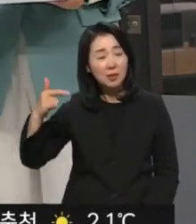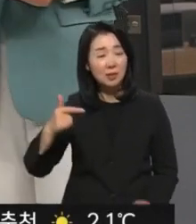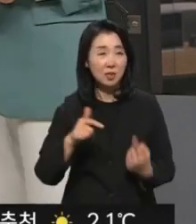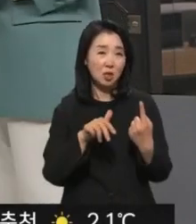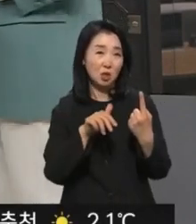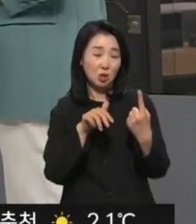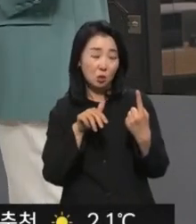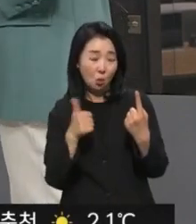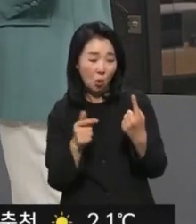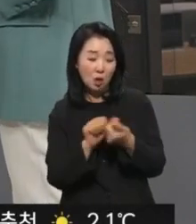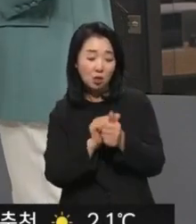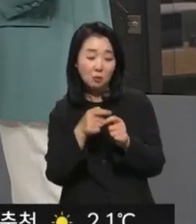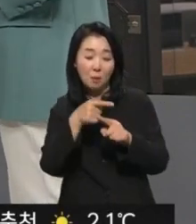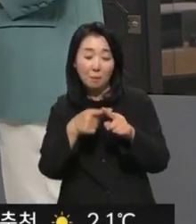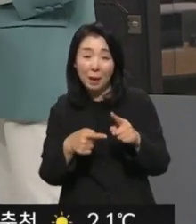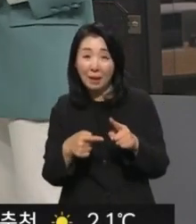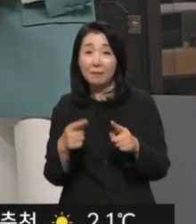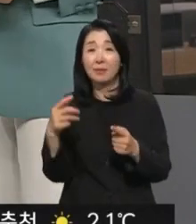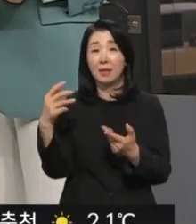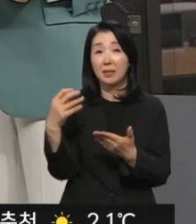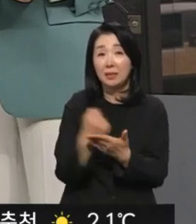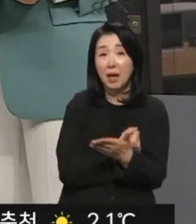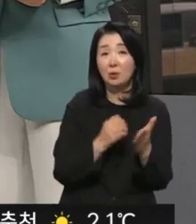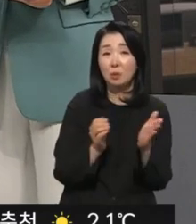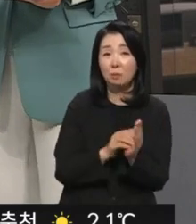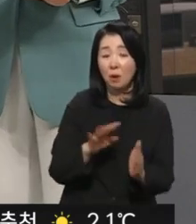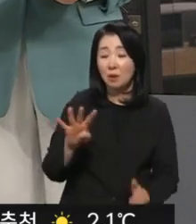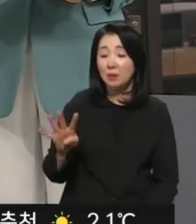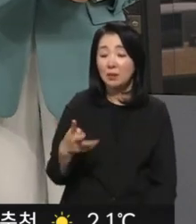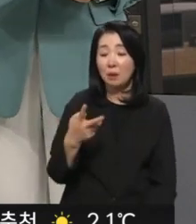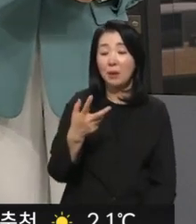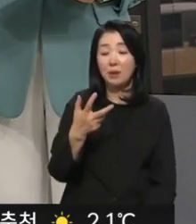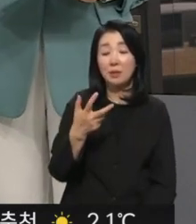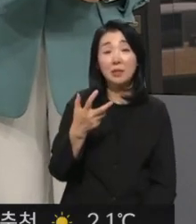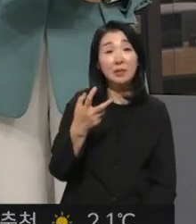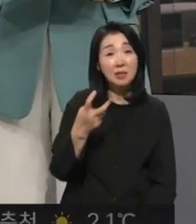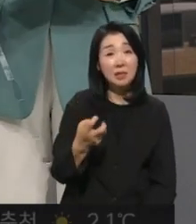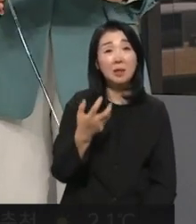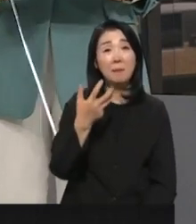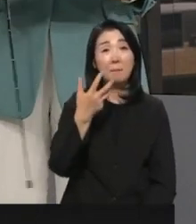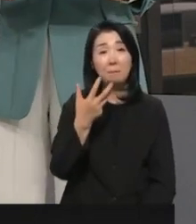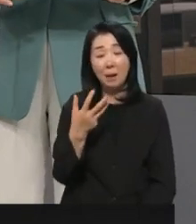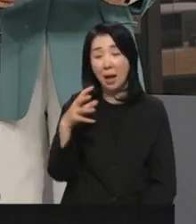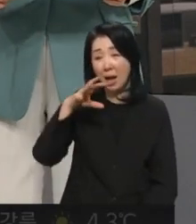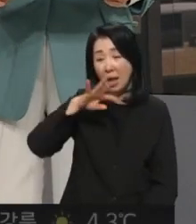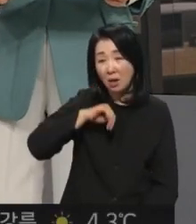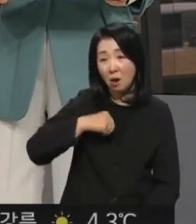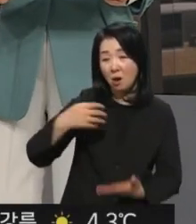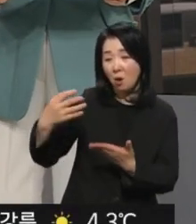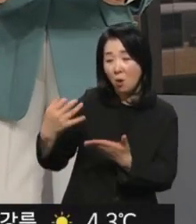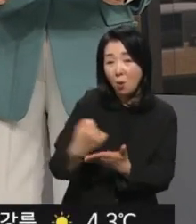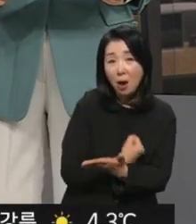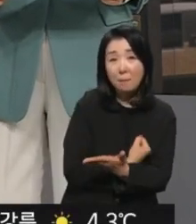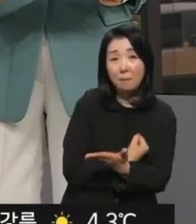즉 428억 지급 약정설 이 구속영장 혐의에서 빠진